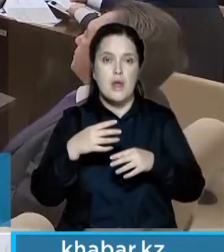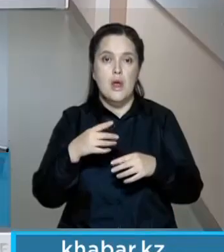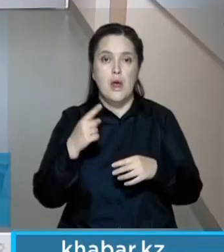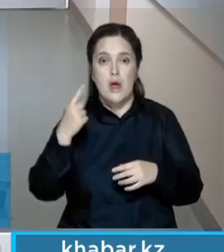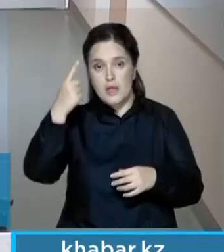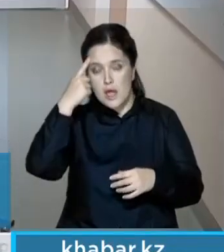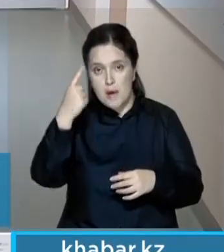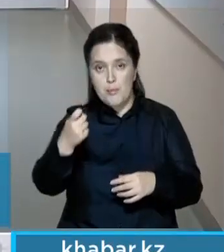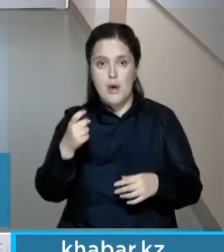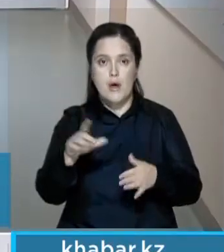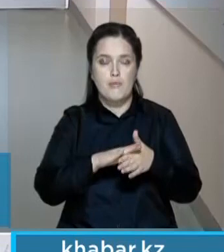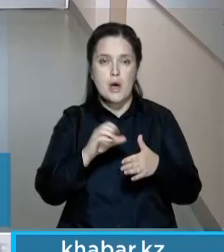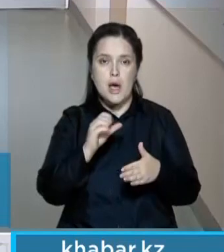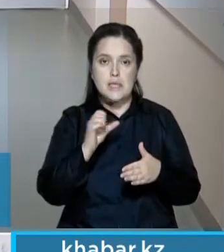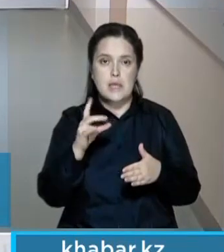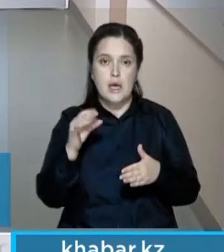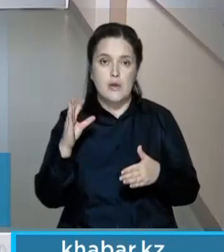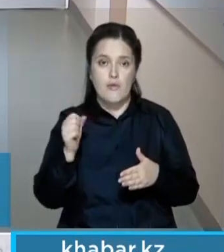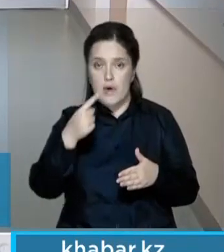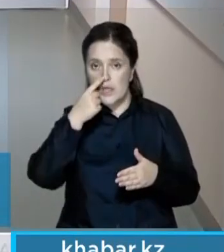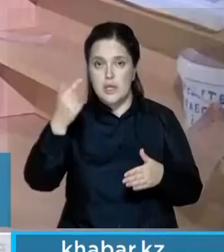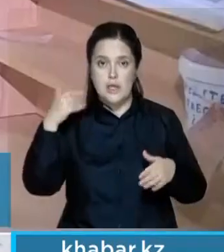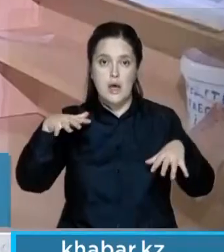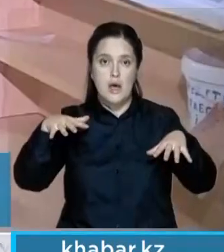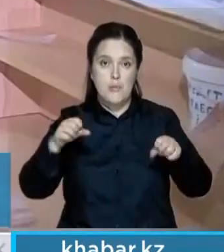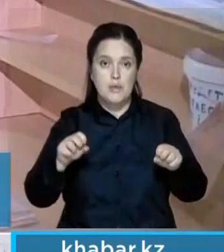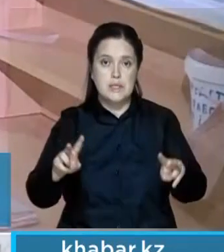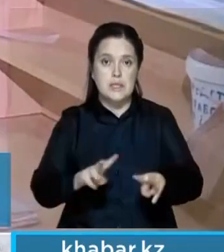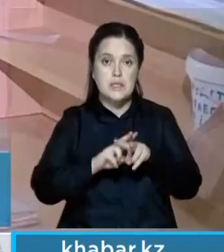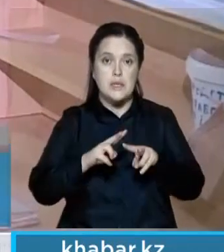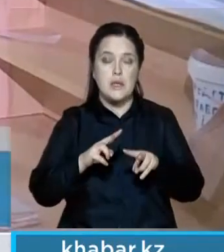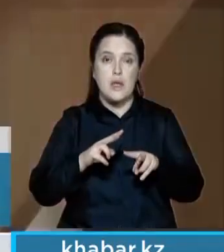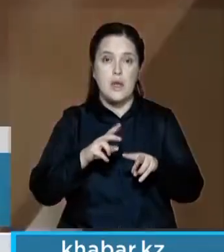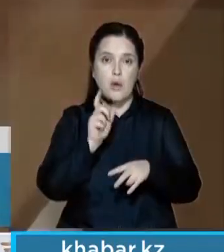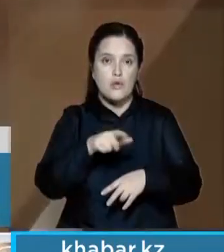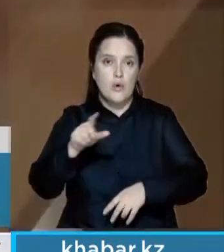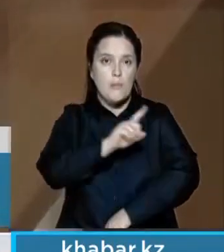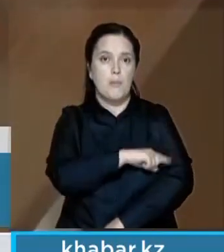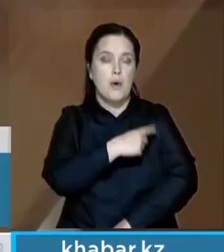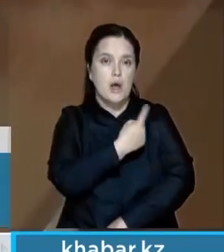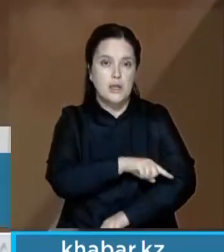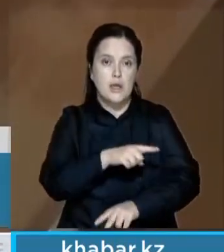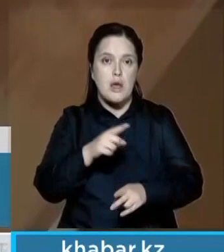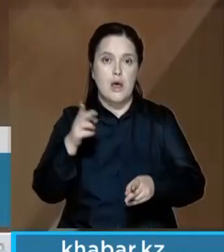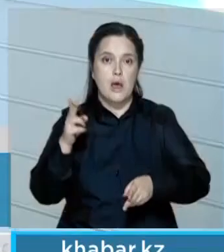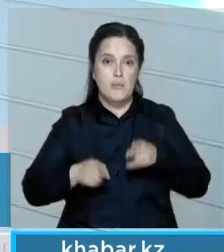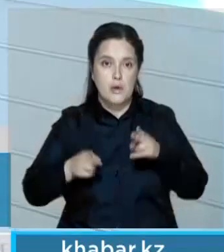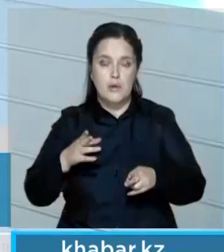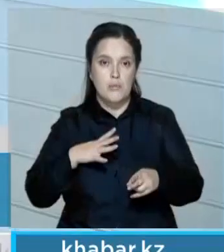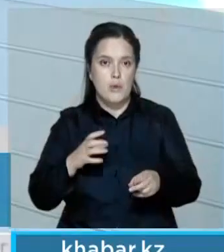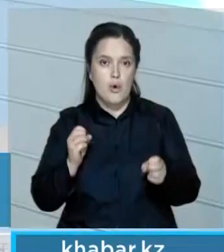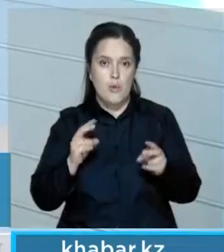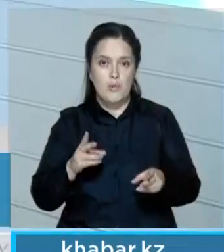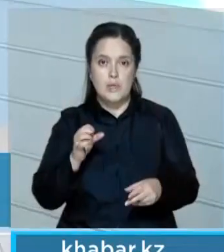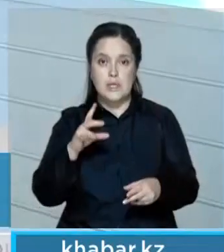сенатор Жанна Асанова. Она напомнила недавнее аварийное отключение света в столице, когда жизни пациентов в реанимациях и